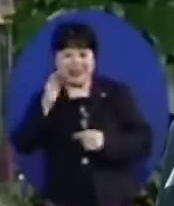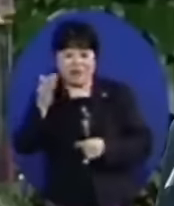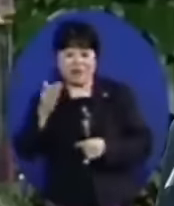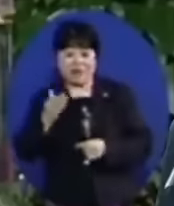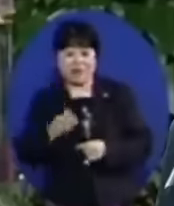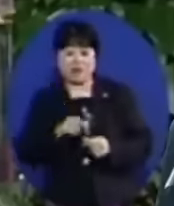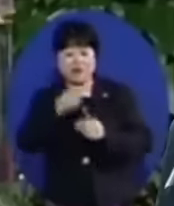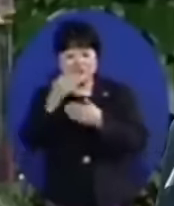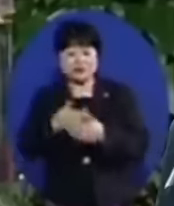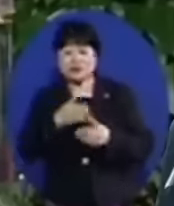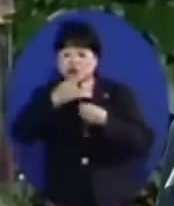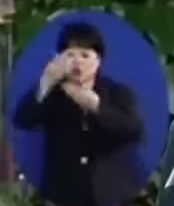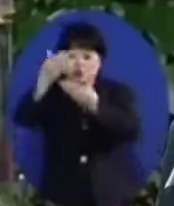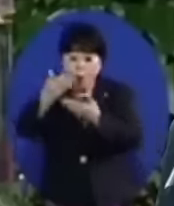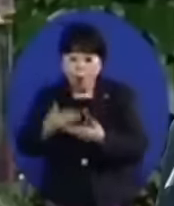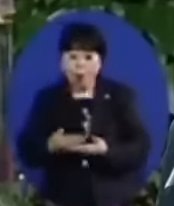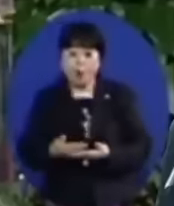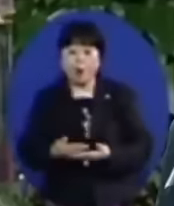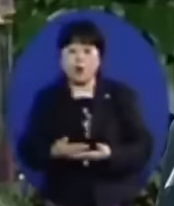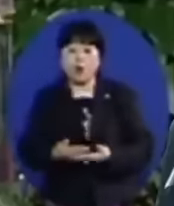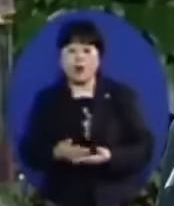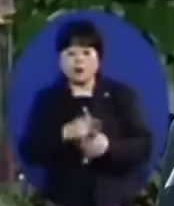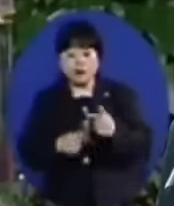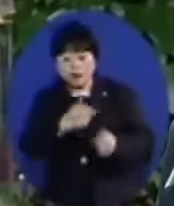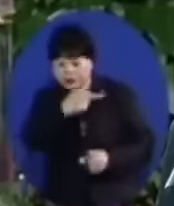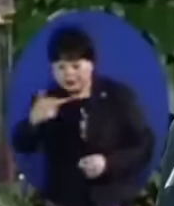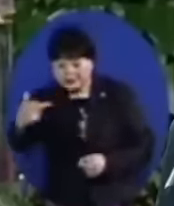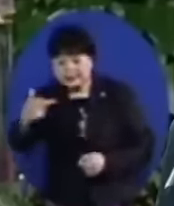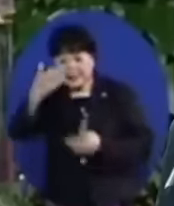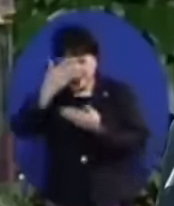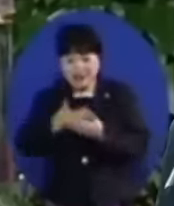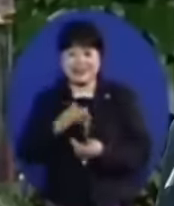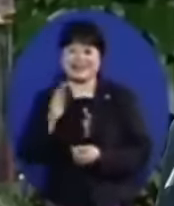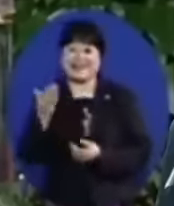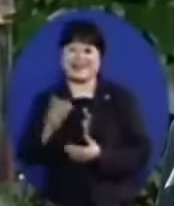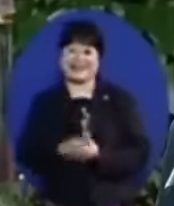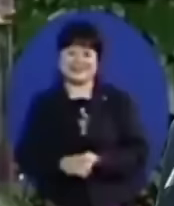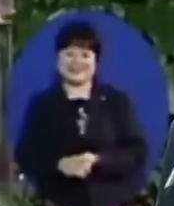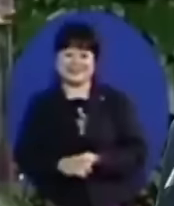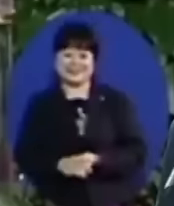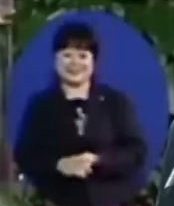우리에게 주는 축복을 점점 더 크게 받아야 되는 것입니다.